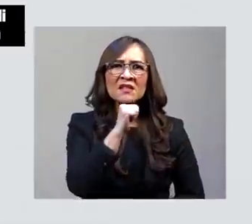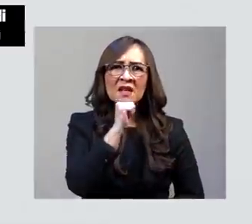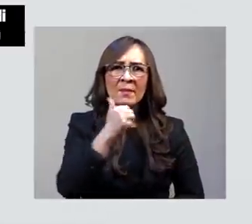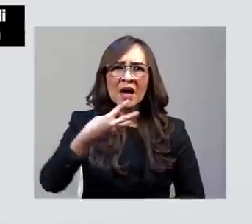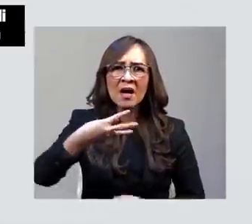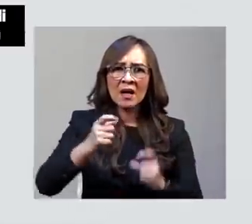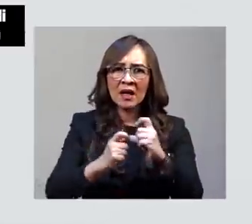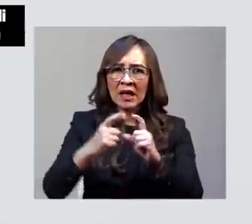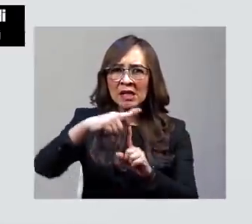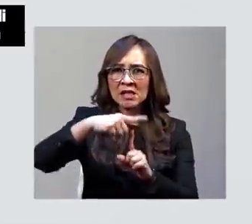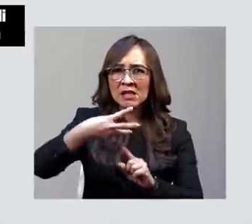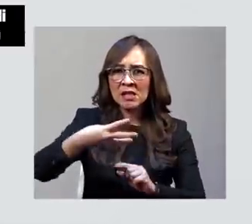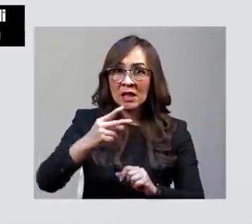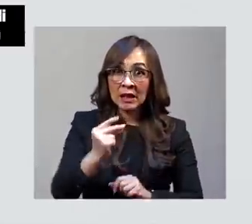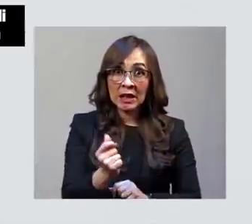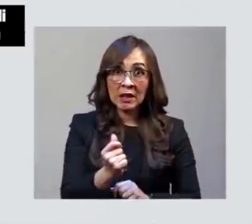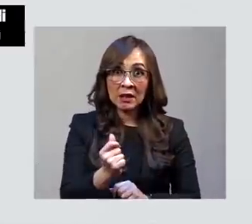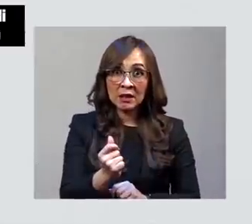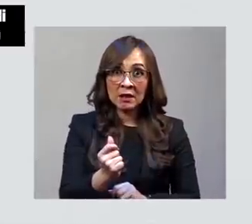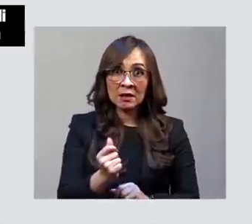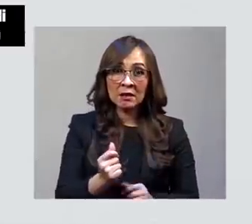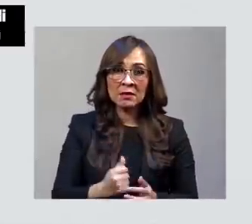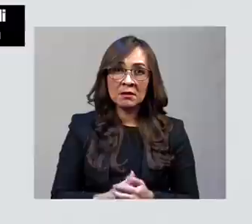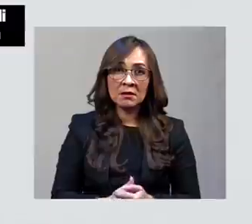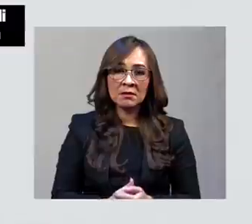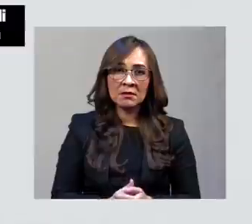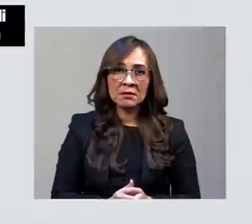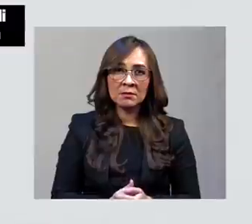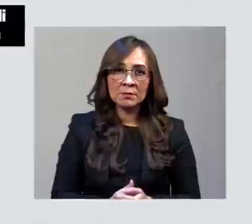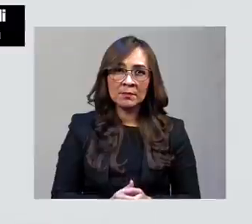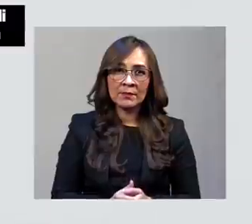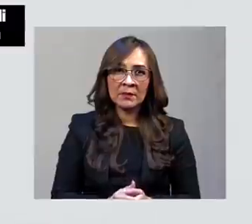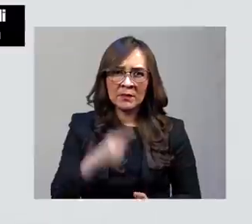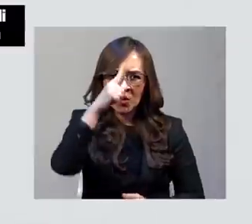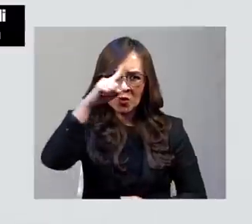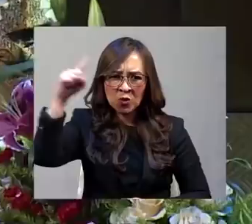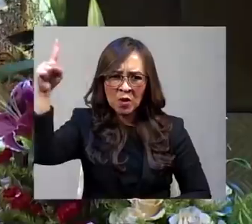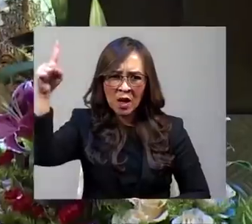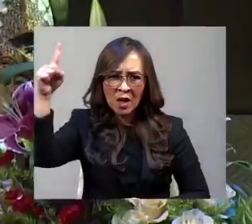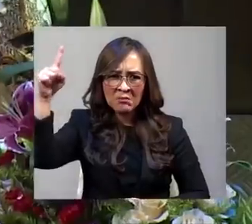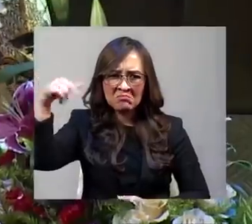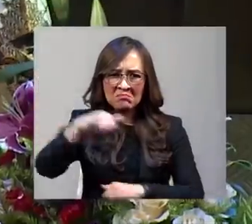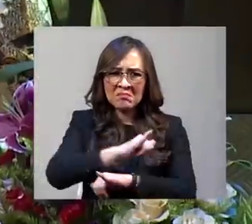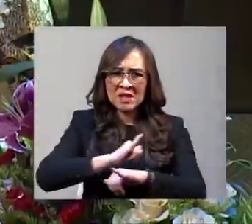Tapi karena ada penyertaan Tuhan, ada berkat Tuhan, ada kemajuan. Sampai dia dipercaya menjadi ratu.